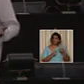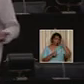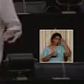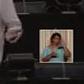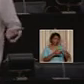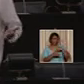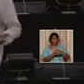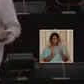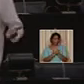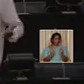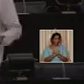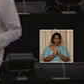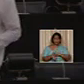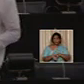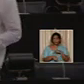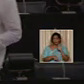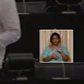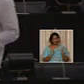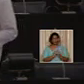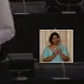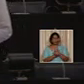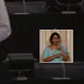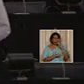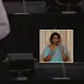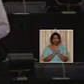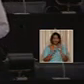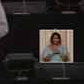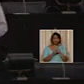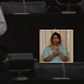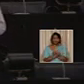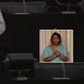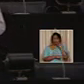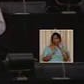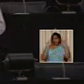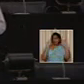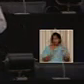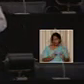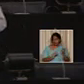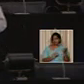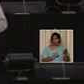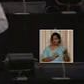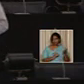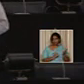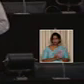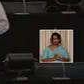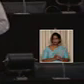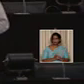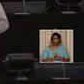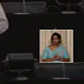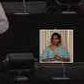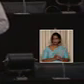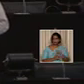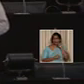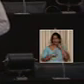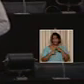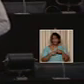කරන අවස්ථා ගොඩක් තියෙනවා. මොකද පැය 24කට ආසන්න කාලයක් පොලිස් නිලධාරින් වැඩ කරනවා. ඒ තරම් පොලිස් නිලධාරින් හිගයක් තියෙනවා ස්ටේෂන් වල. අර එකට එක